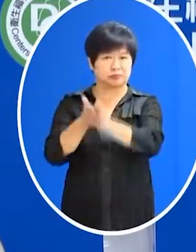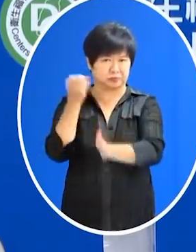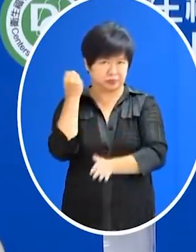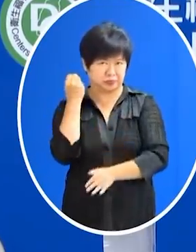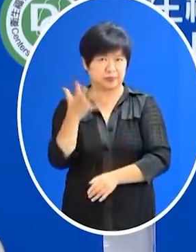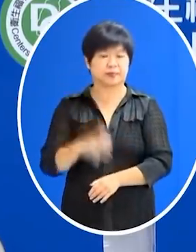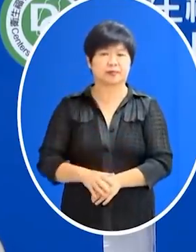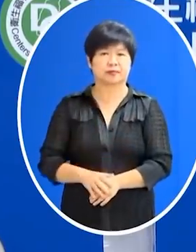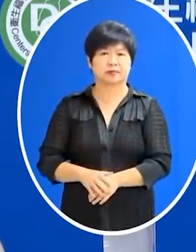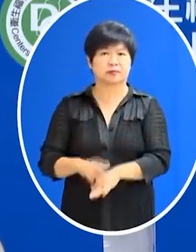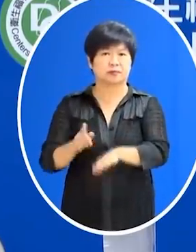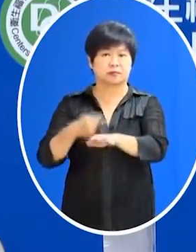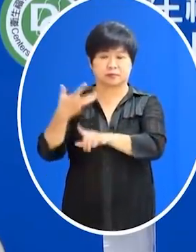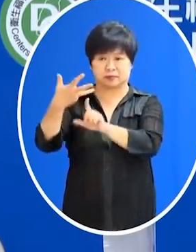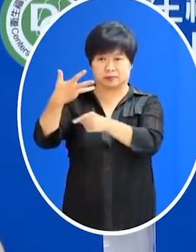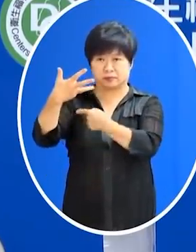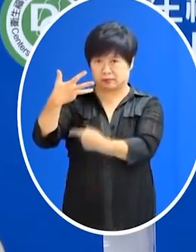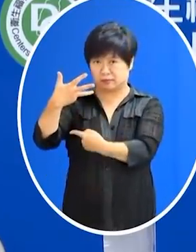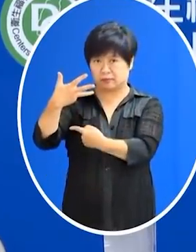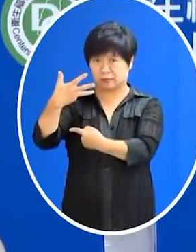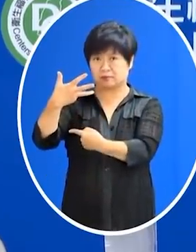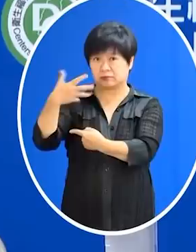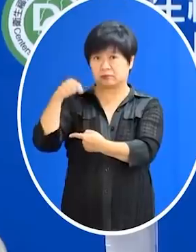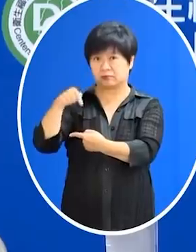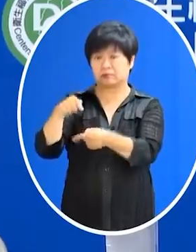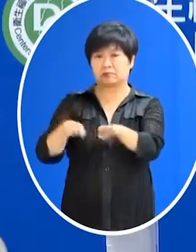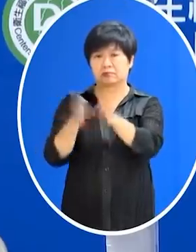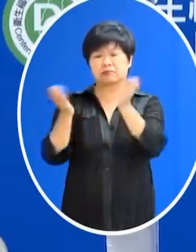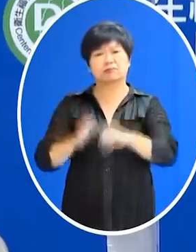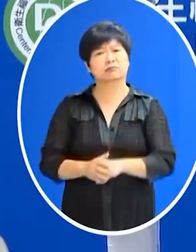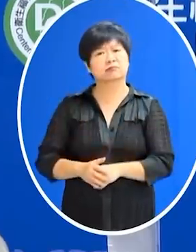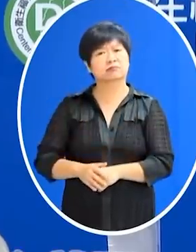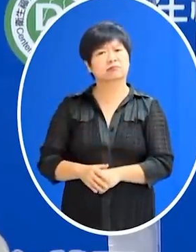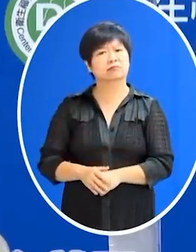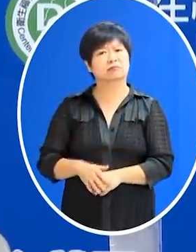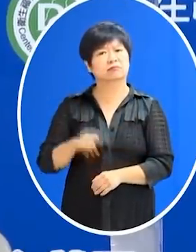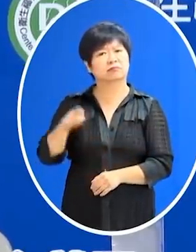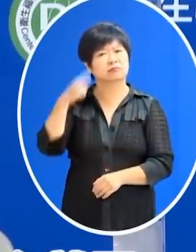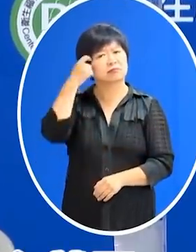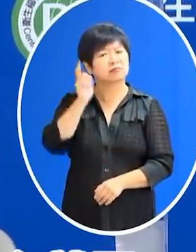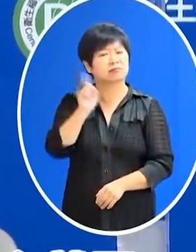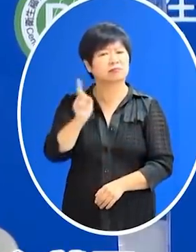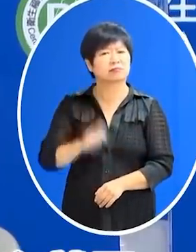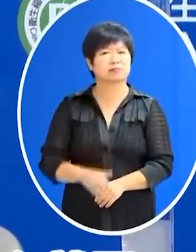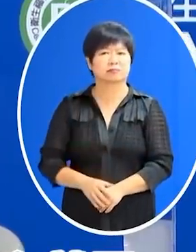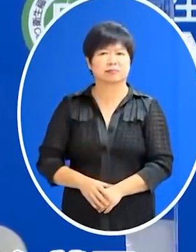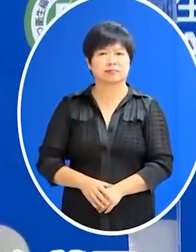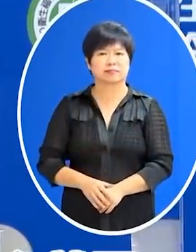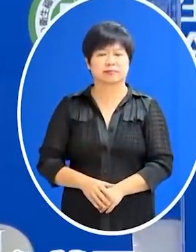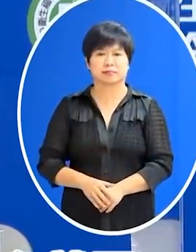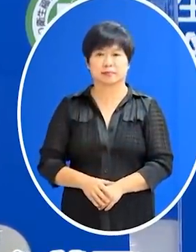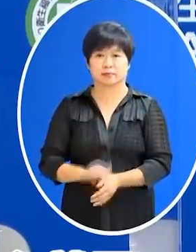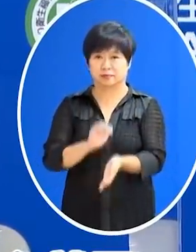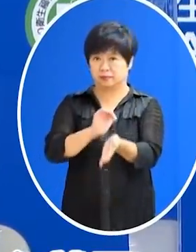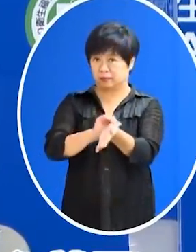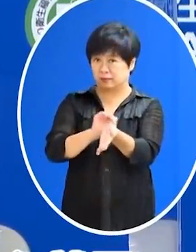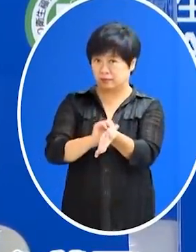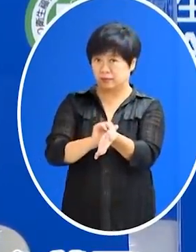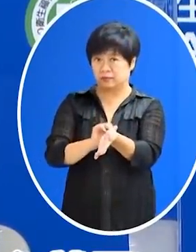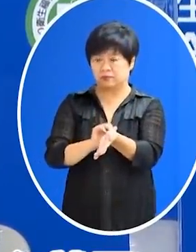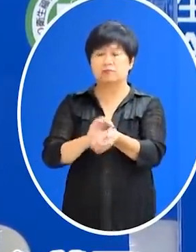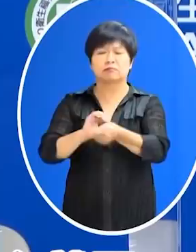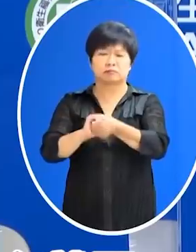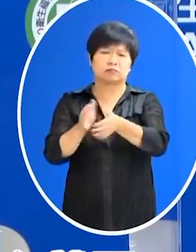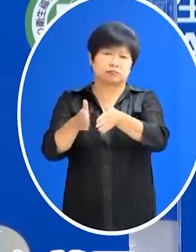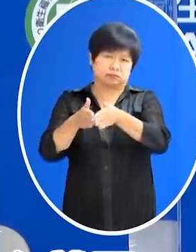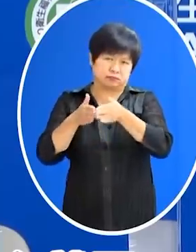疗，那大概从8月1号起。那重启国际医疗是根据哈这样的一个医疗上的一个必要